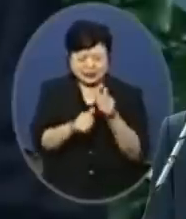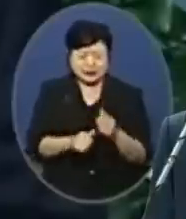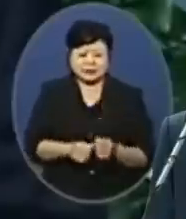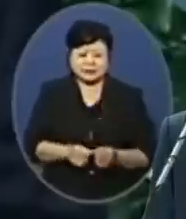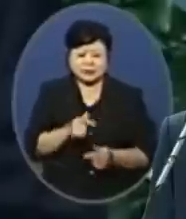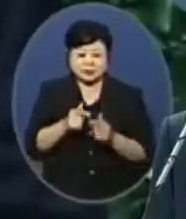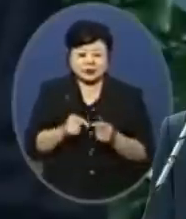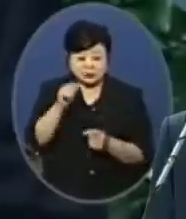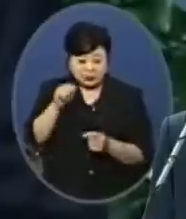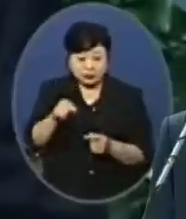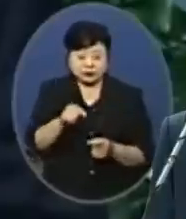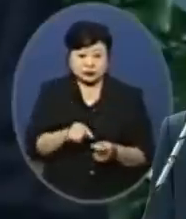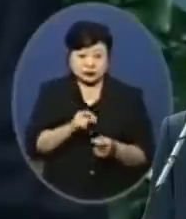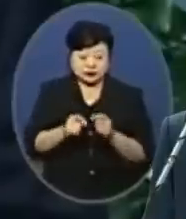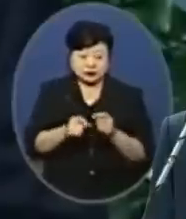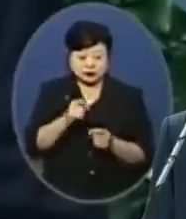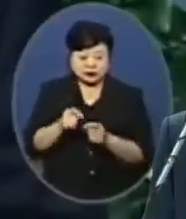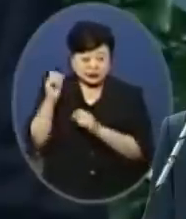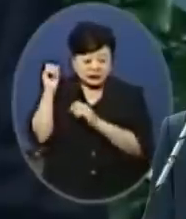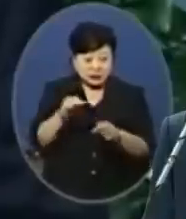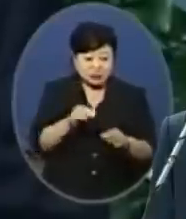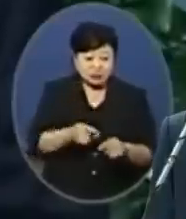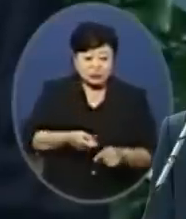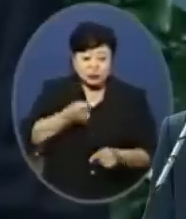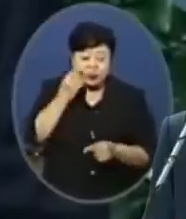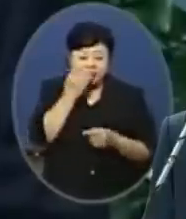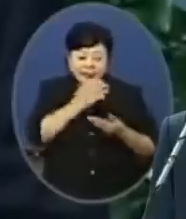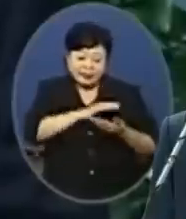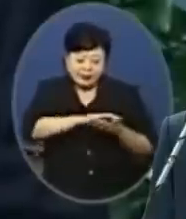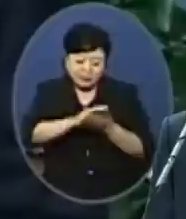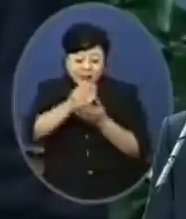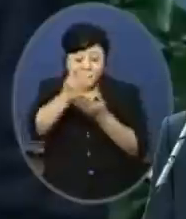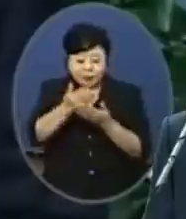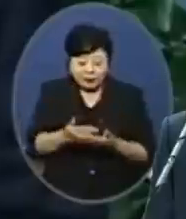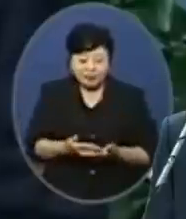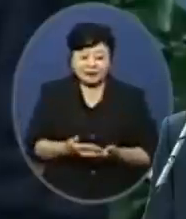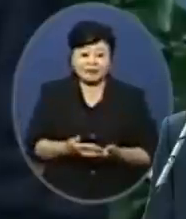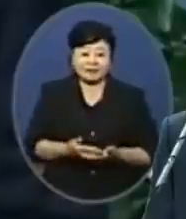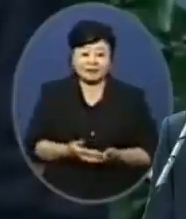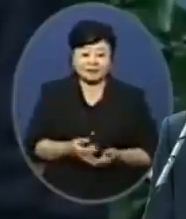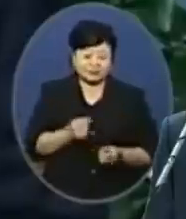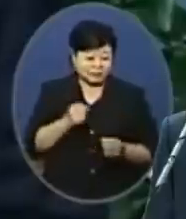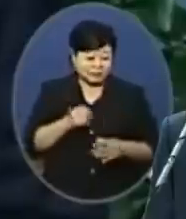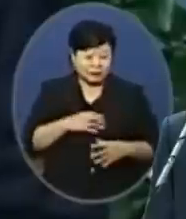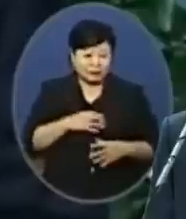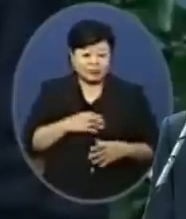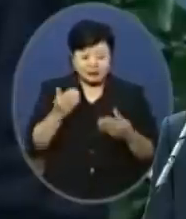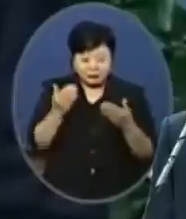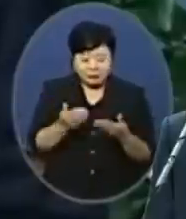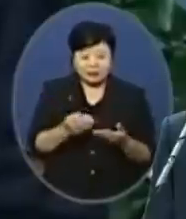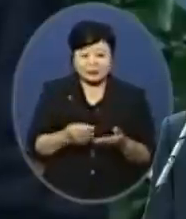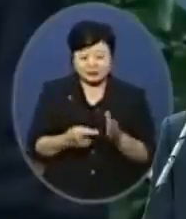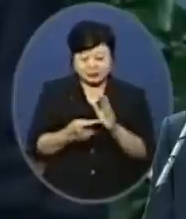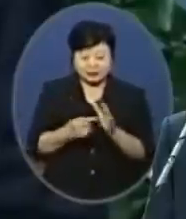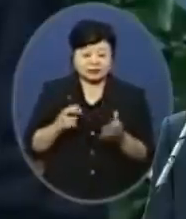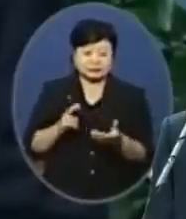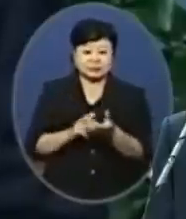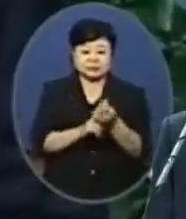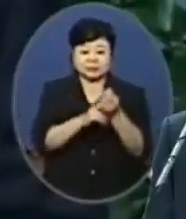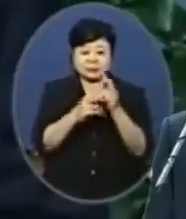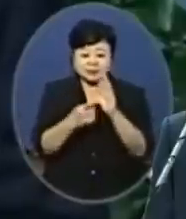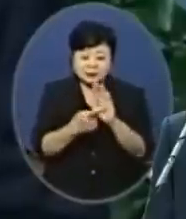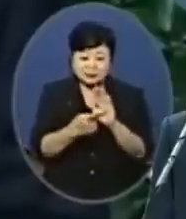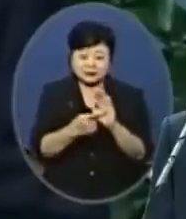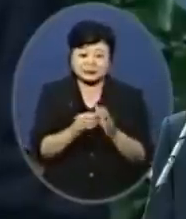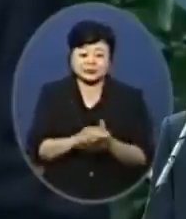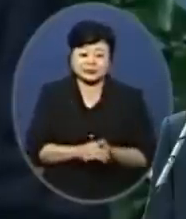나무가지를 지시한지라 나무가지를 던져넣으니 물이 달아졌다. 그 희한한 기적이 일어난 것입니다.